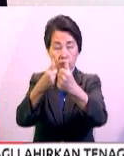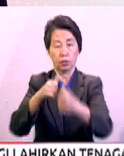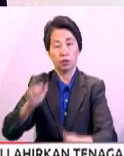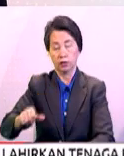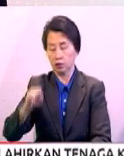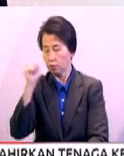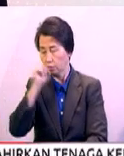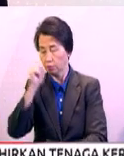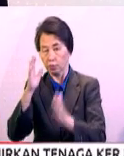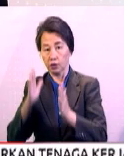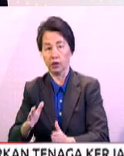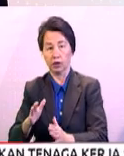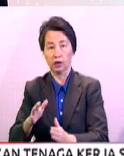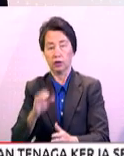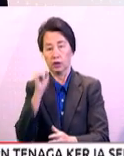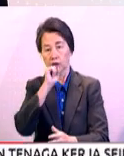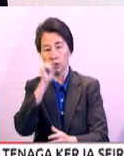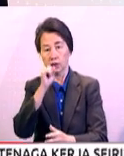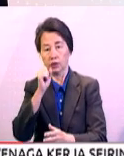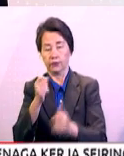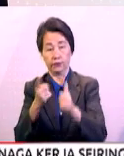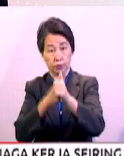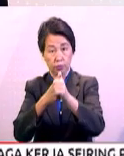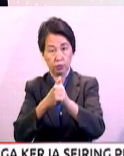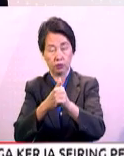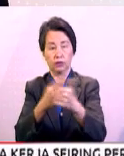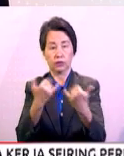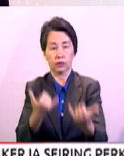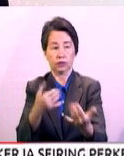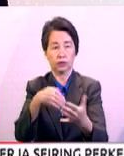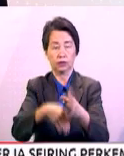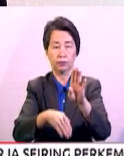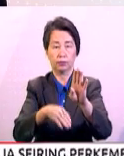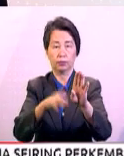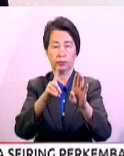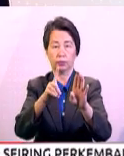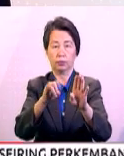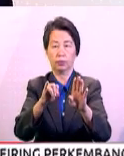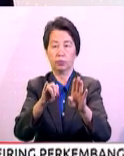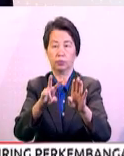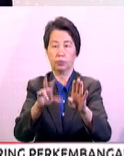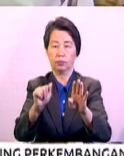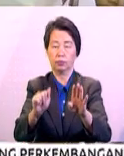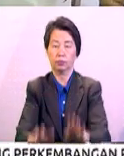Friends hasilkan single pertama. Perincian ceritanya dalam segmen B-Diva.